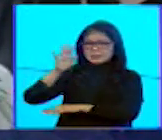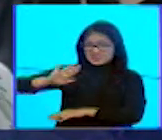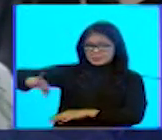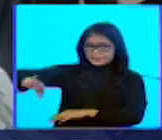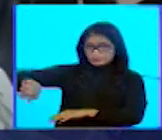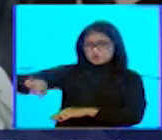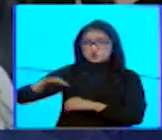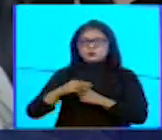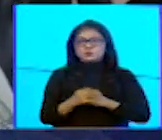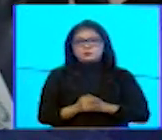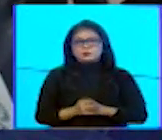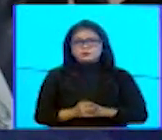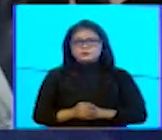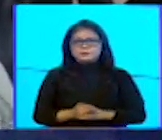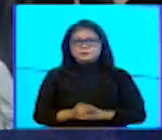Tercatat